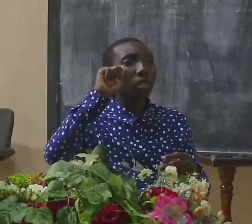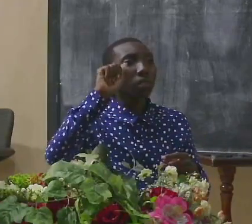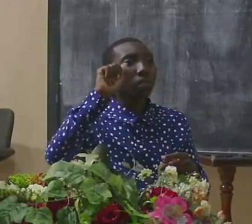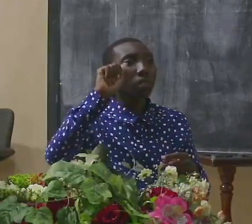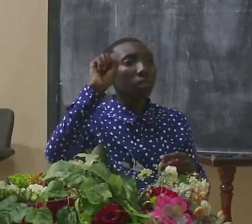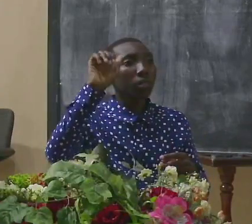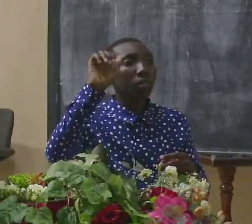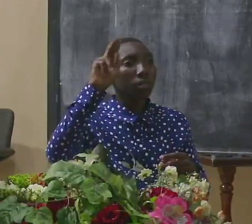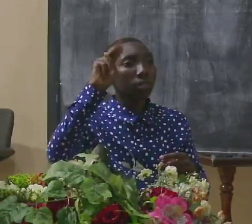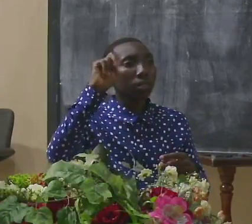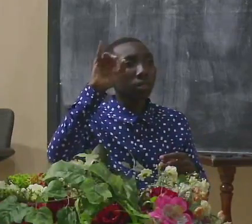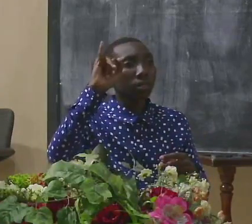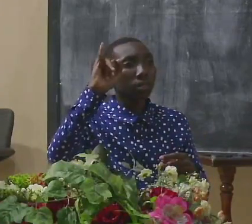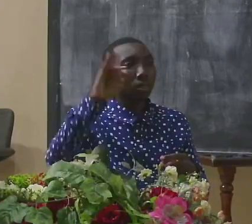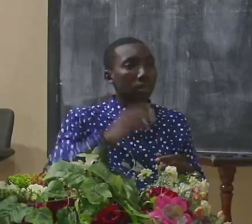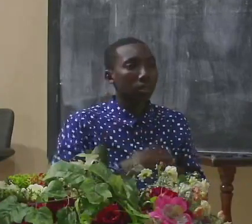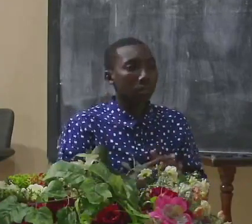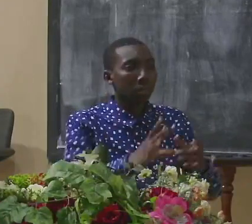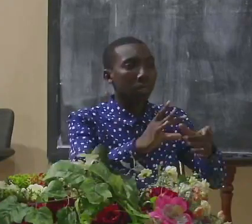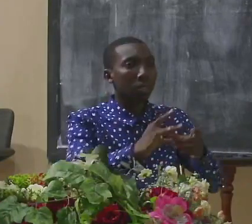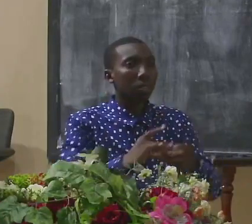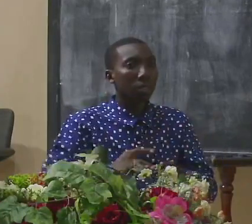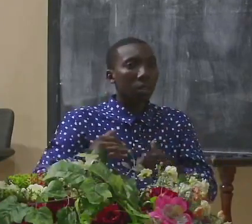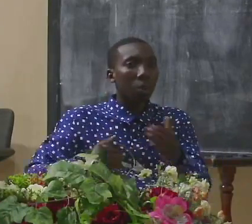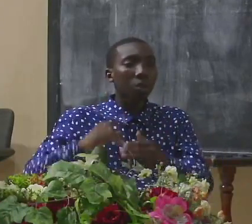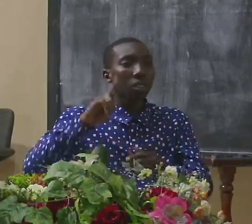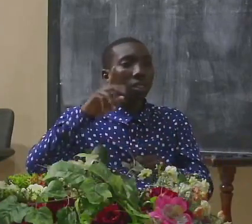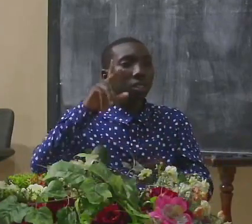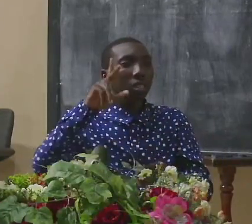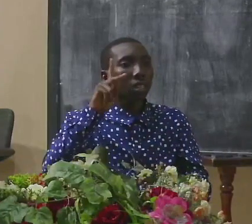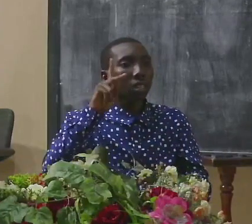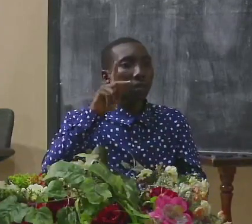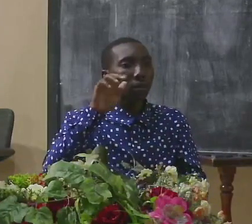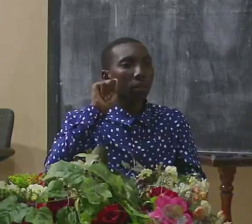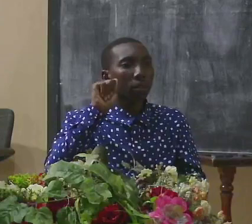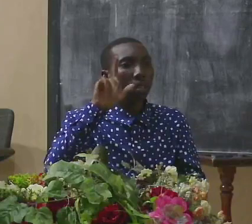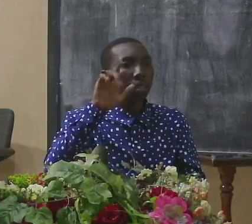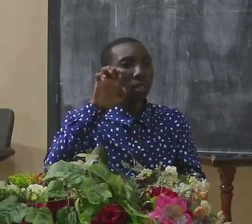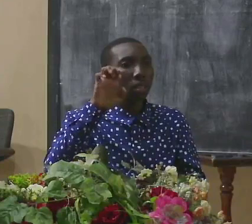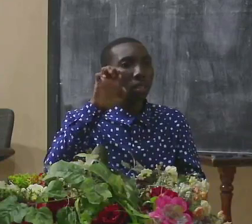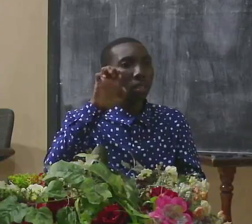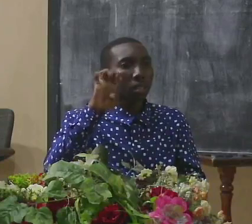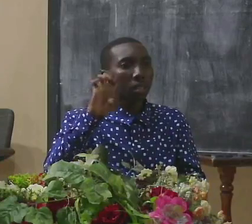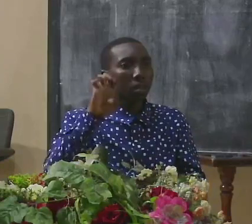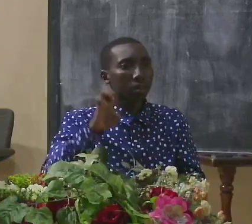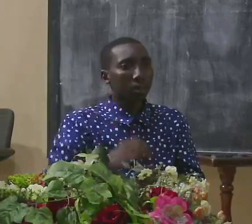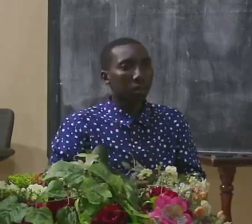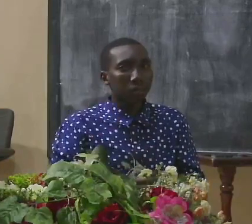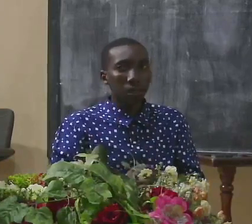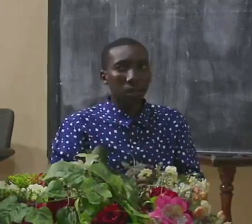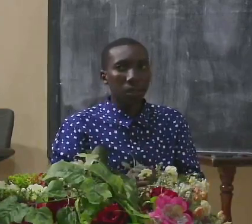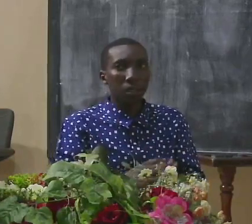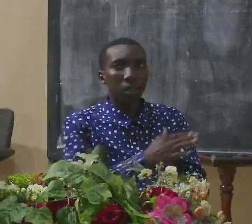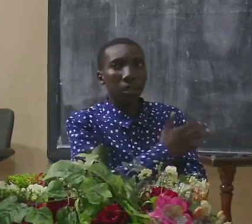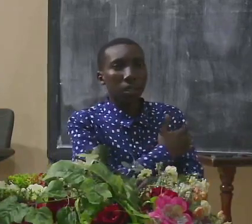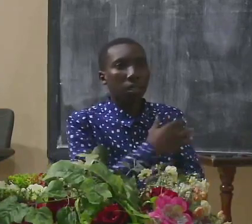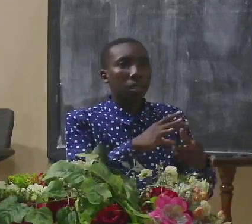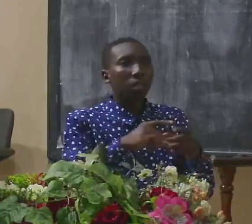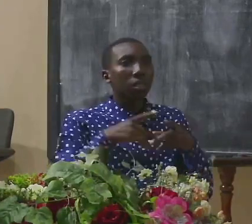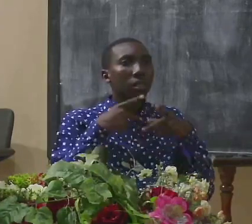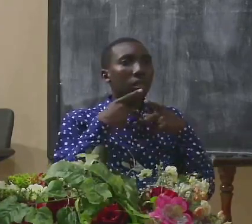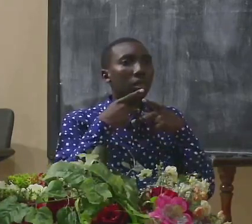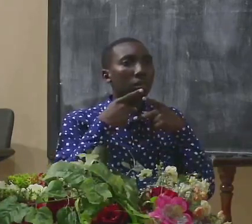Hassani. Wangambo ya Kalemi. Depuis Kalemi. Naza pasteur Shindano